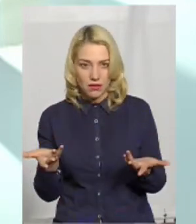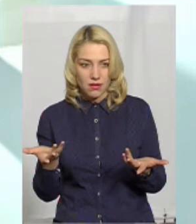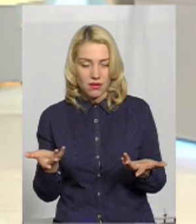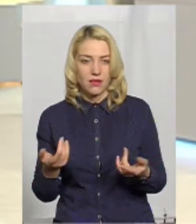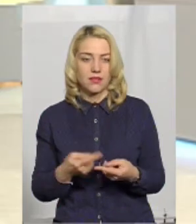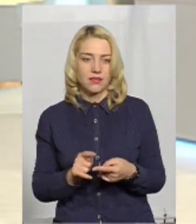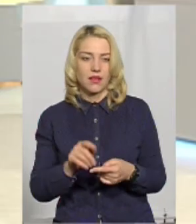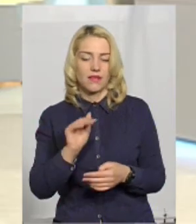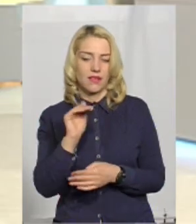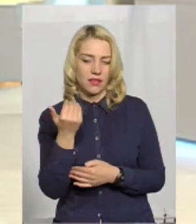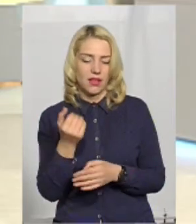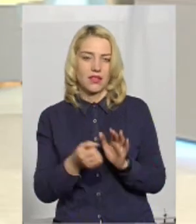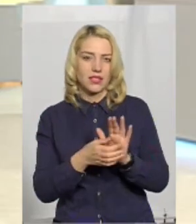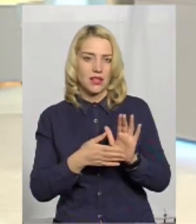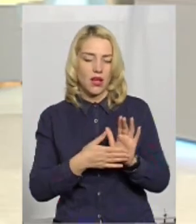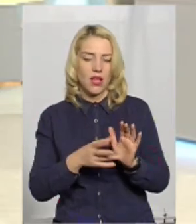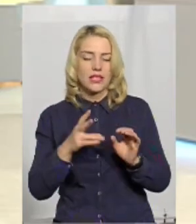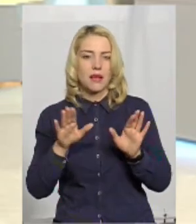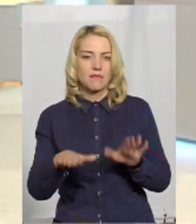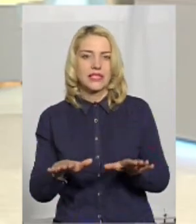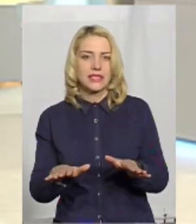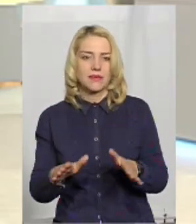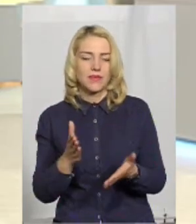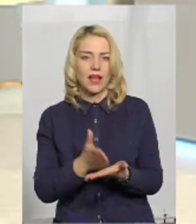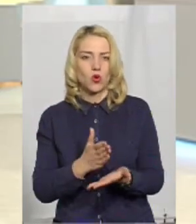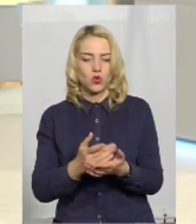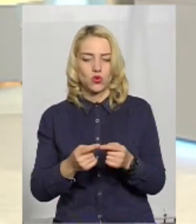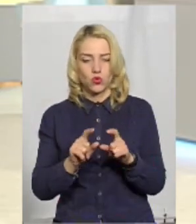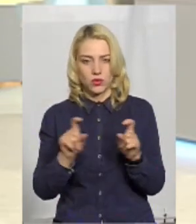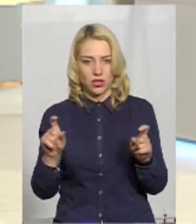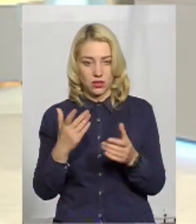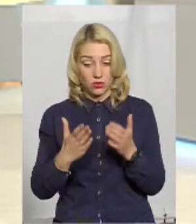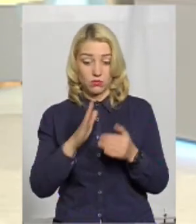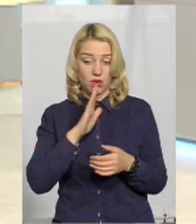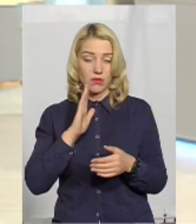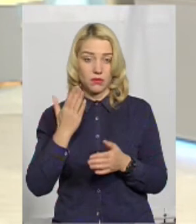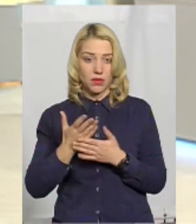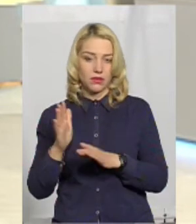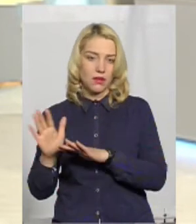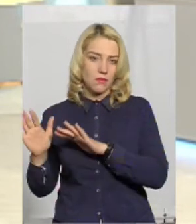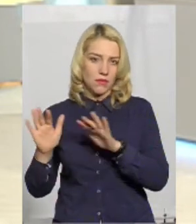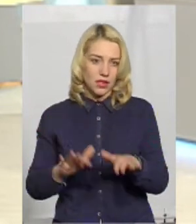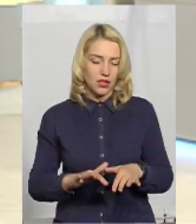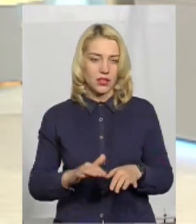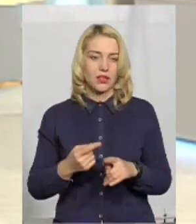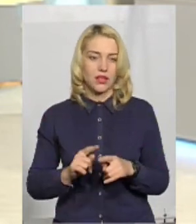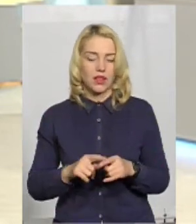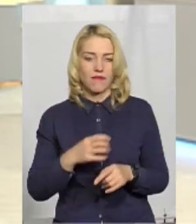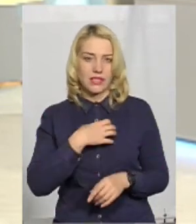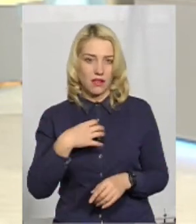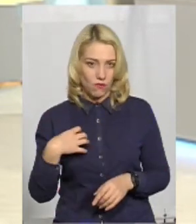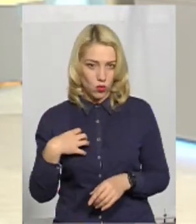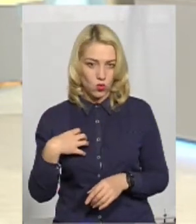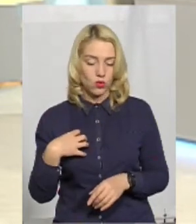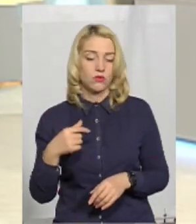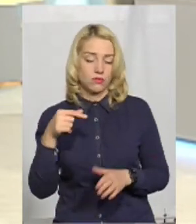ця дитина ставиться на облік у службі за місцем знаходження закладу. Наприклад, якщо мама приїхала з Рівненської області в Славуту, значить ця дитина буде